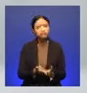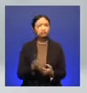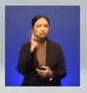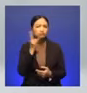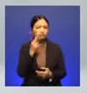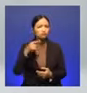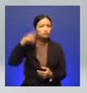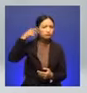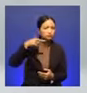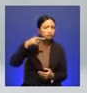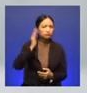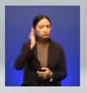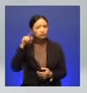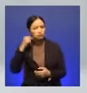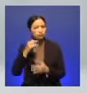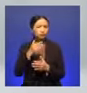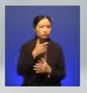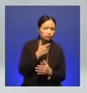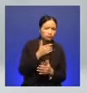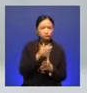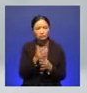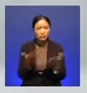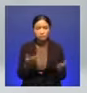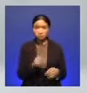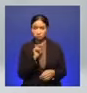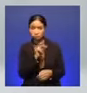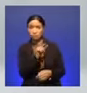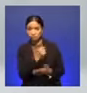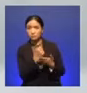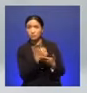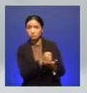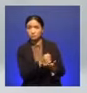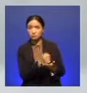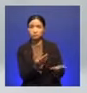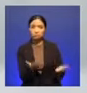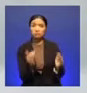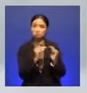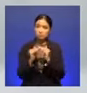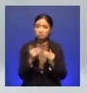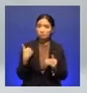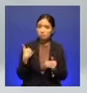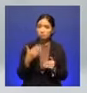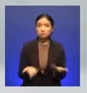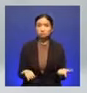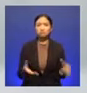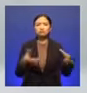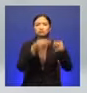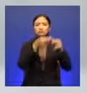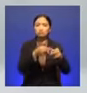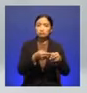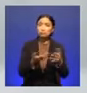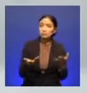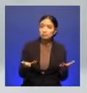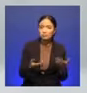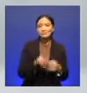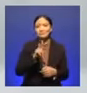ศมีอยู่ด้วยไหมคือมองเห็นเขาหรือเปล่าแล้วก็เขาต้องเผชิญกับการเลือกปฏิบัติเพราะมีเอกลักษณ์มีอัตลักษณ์ที่ทับซ้อนหรือเ